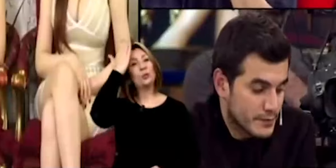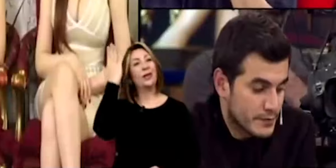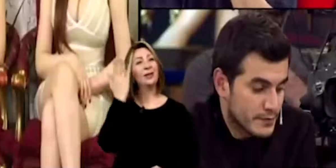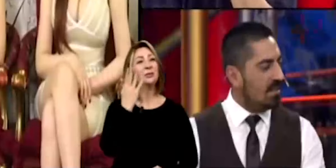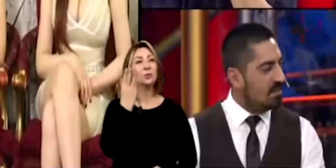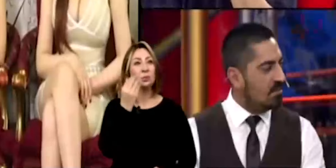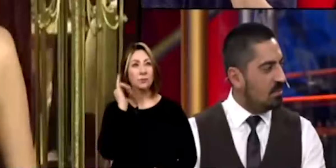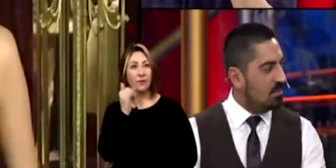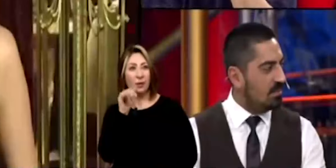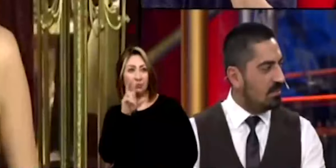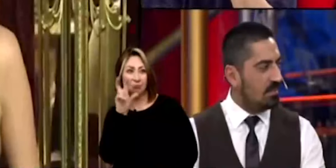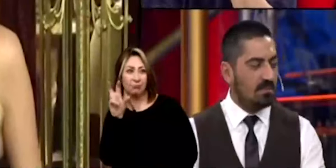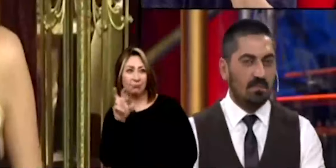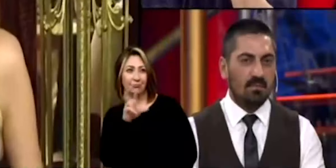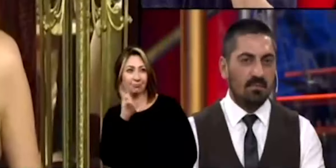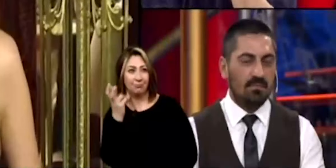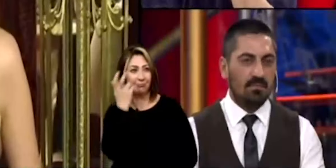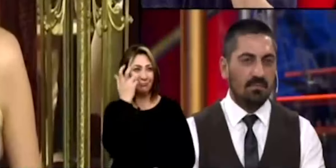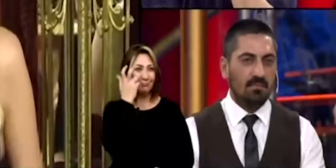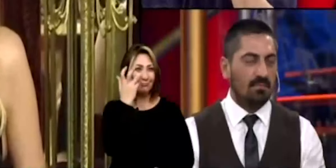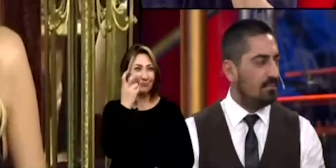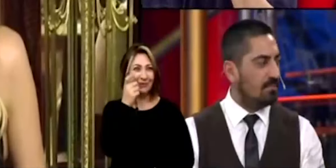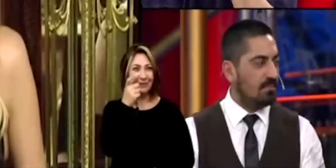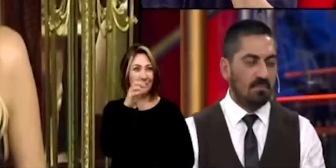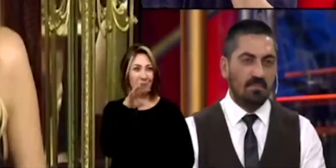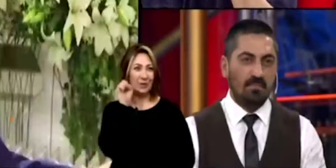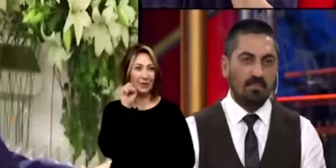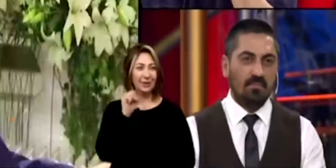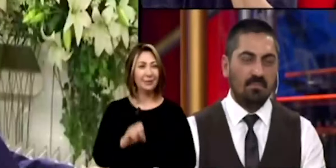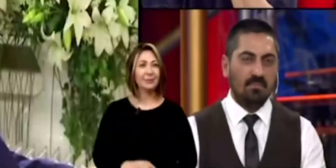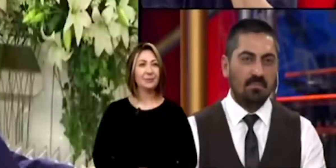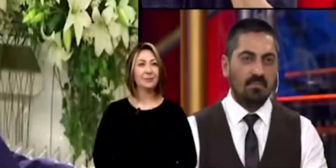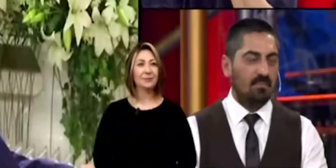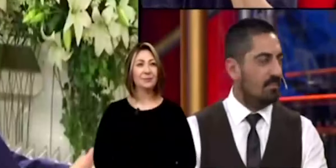Çok keskin bir bakışta dikkatimi çekti, evet.